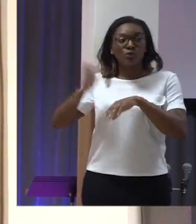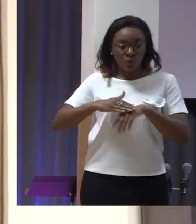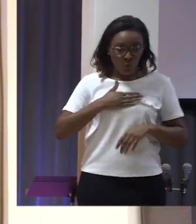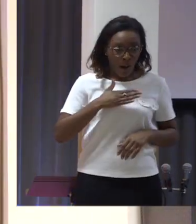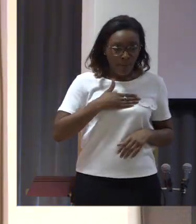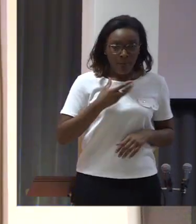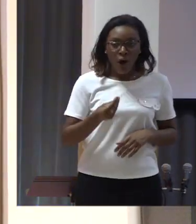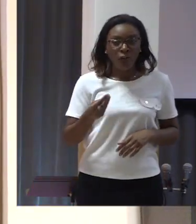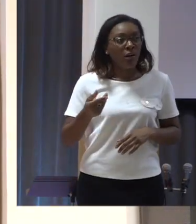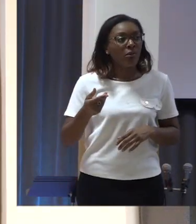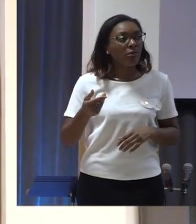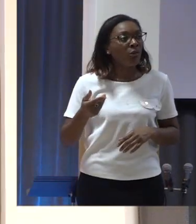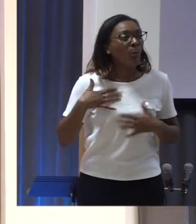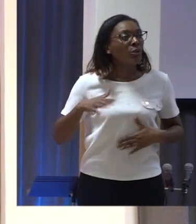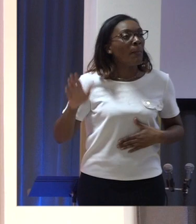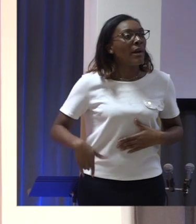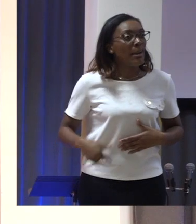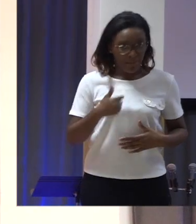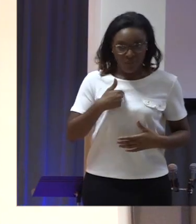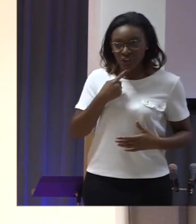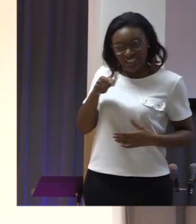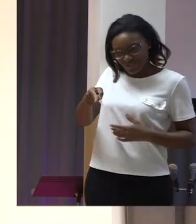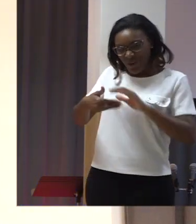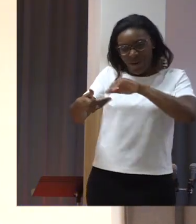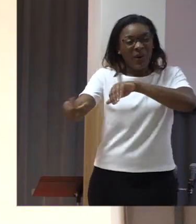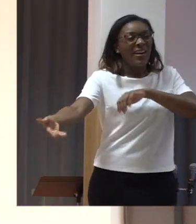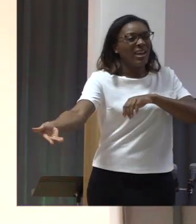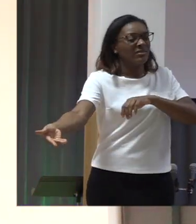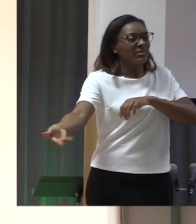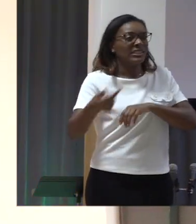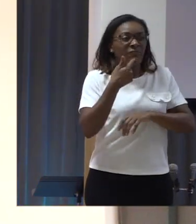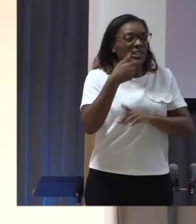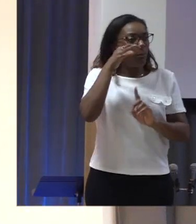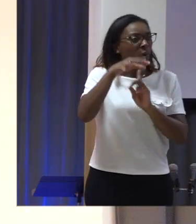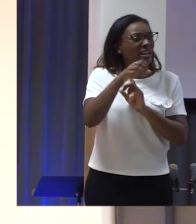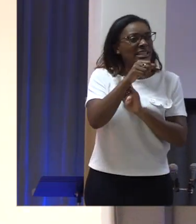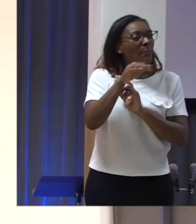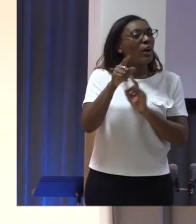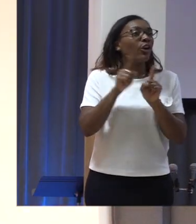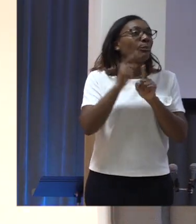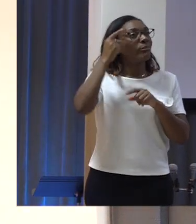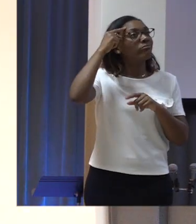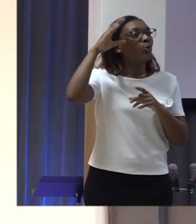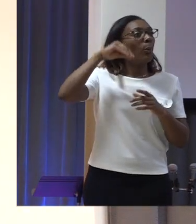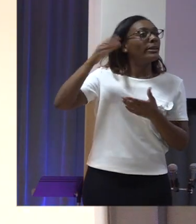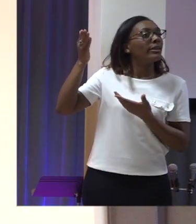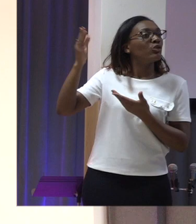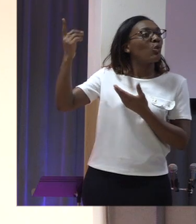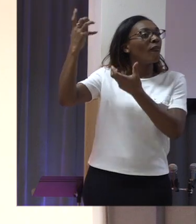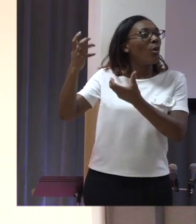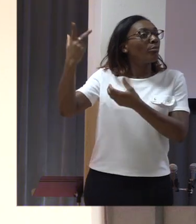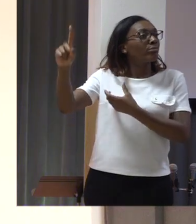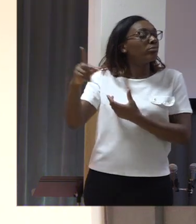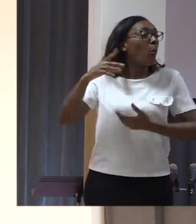Donc les fils d'Élie, à l'instar des fils de Samuel, ne suivirent pas la voie de l'intégrité de leur père en se livrant à leurs